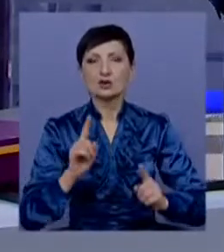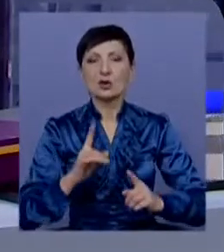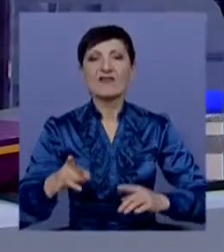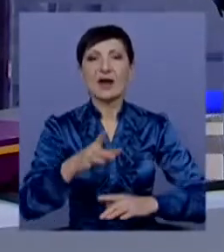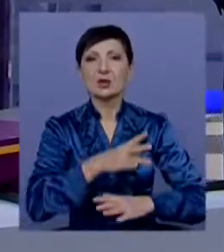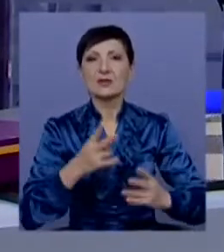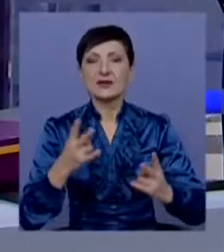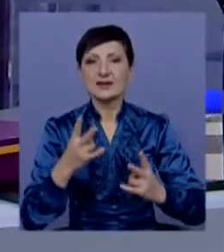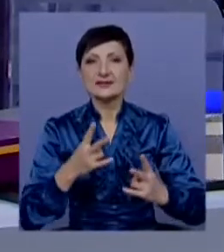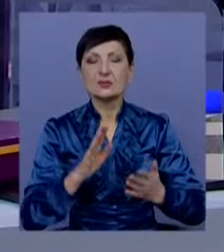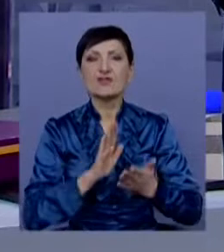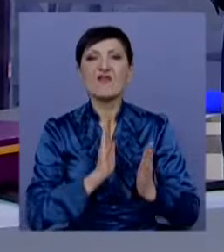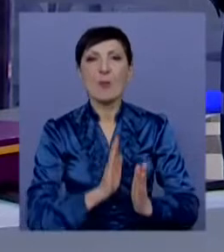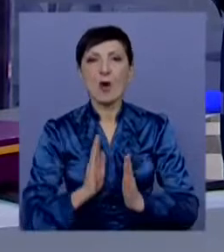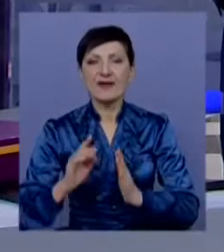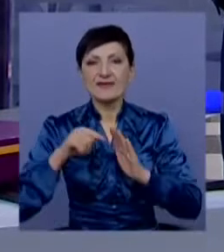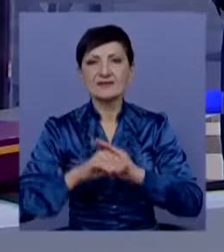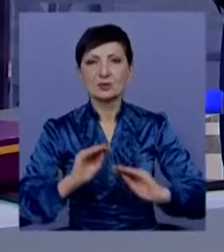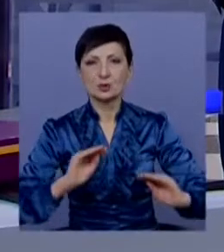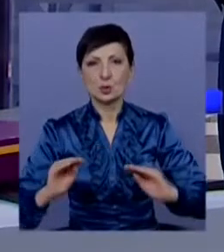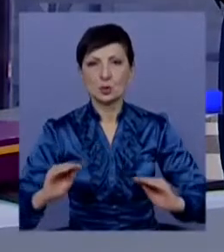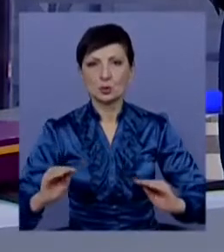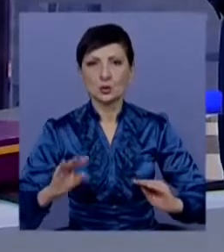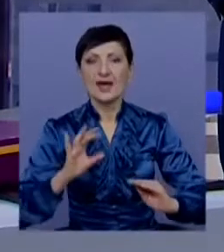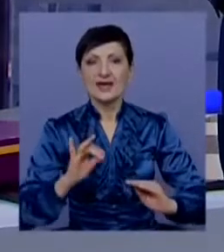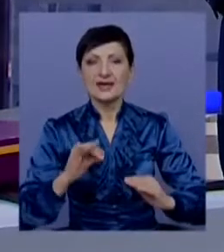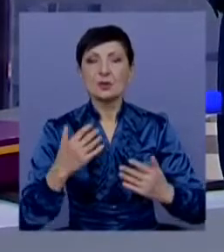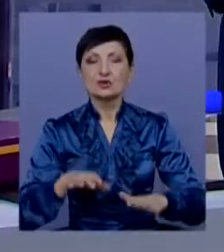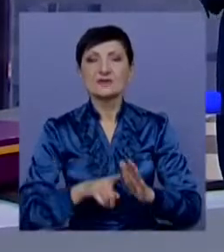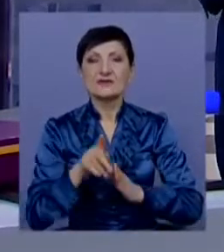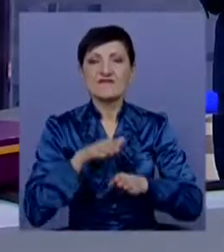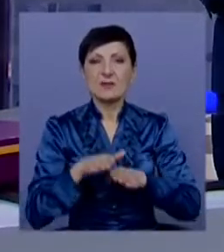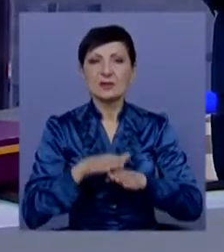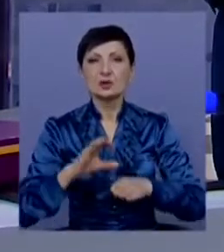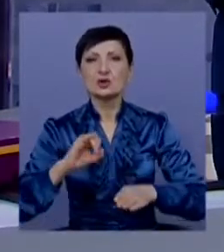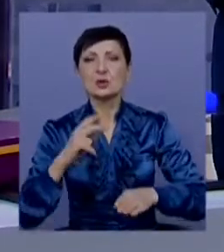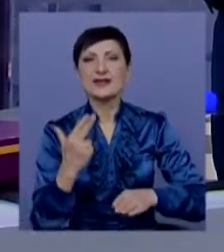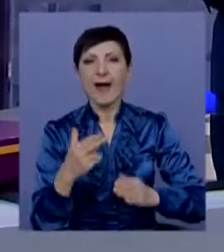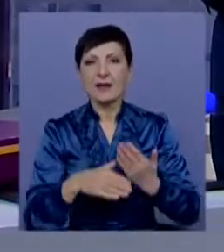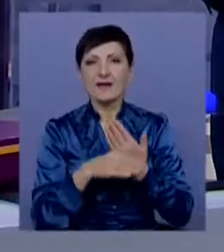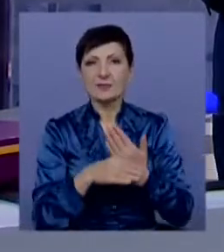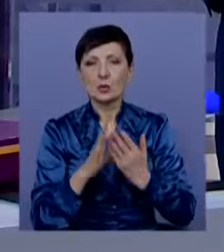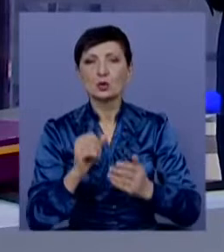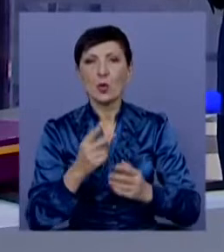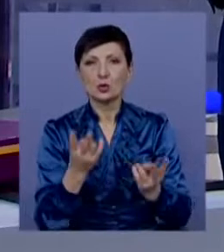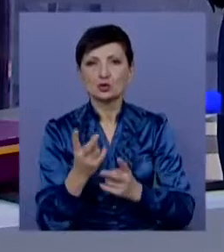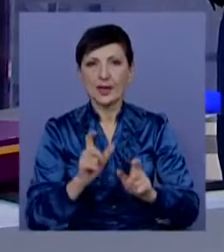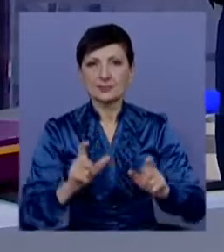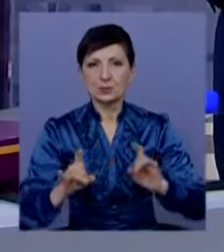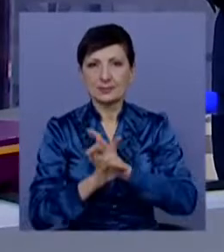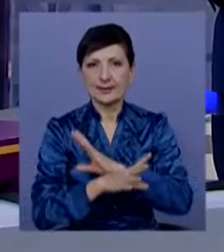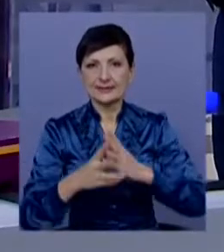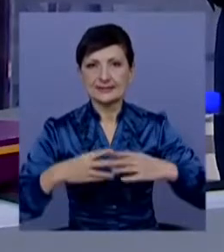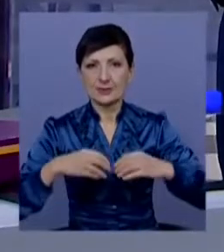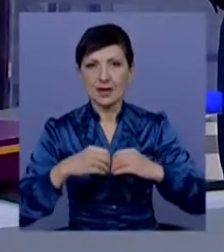районе необходимо привести в порядок инфраструктуру и вплотную взяться за выплаты социальной помощи особо нуждающимся.